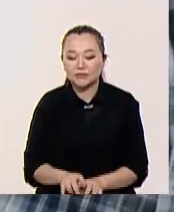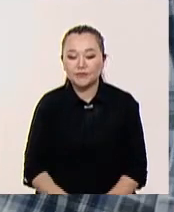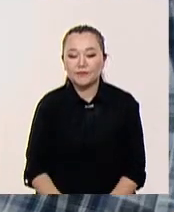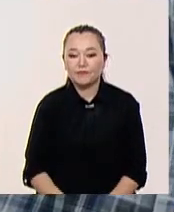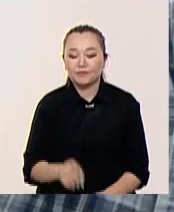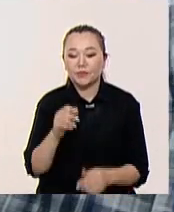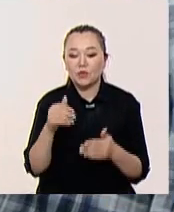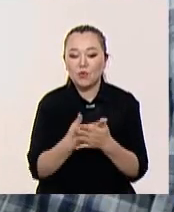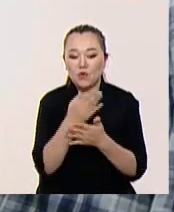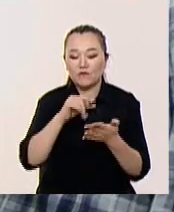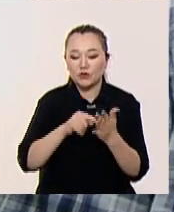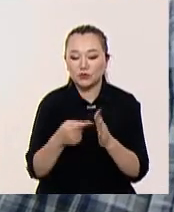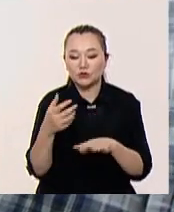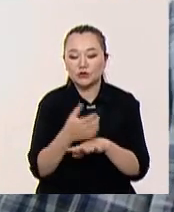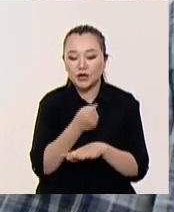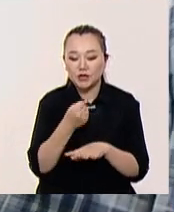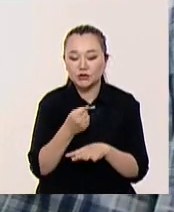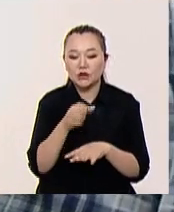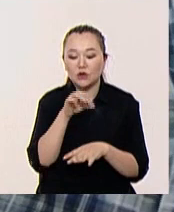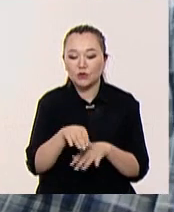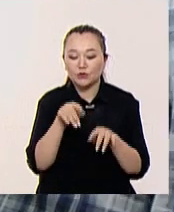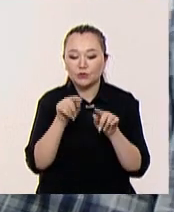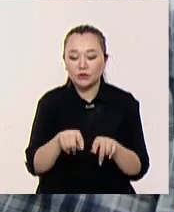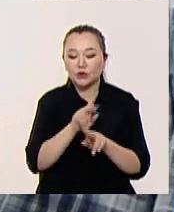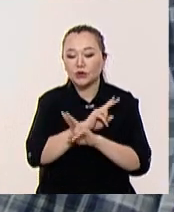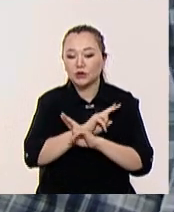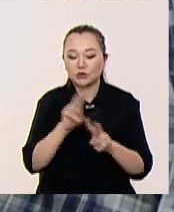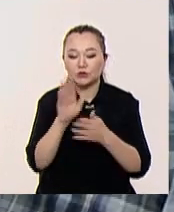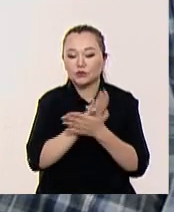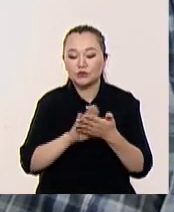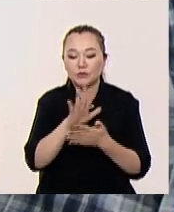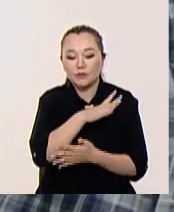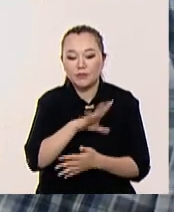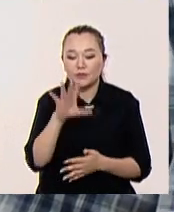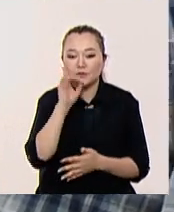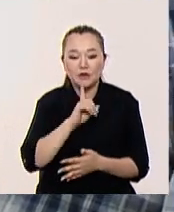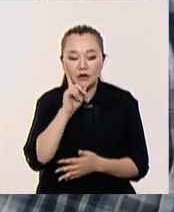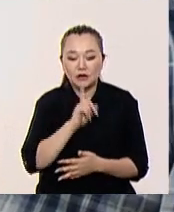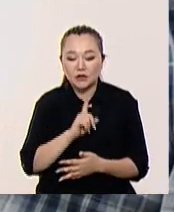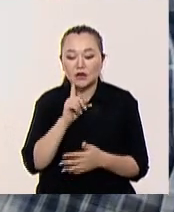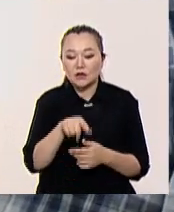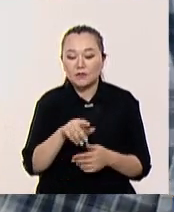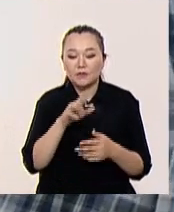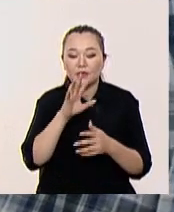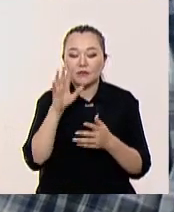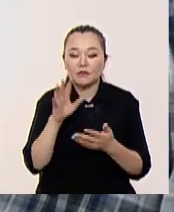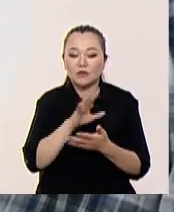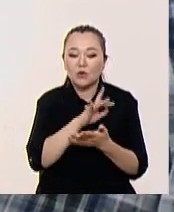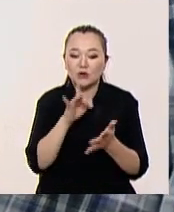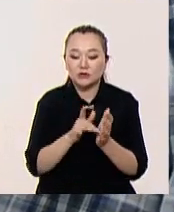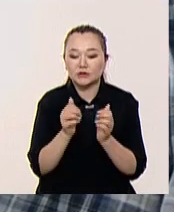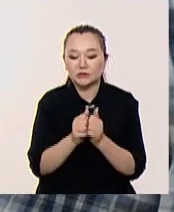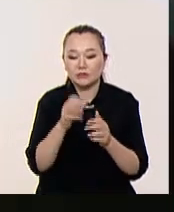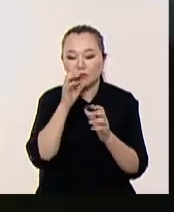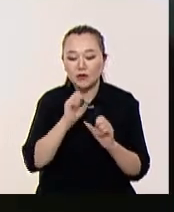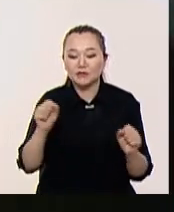новая точка нахождения оттуда у нас еще ничего пока не было то есть практически в городской черте мамонта